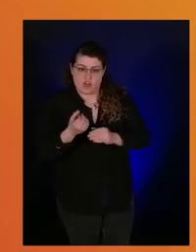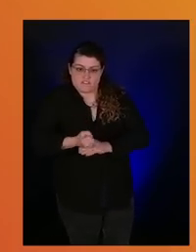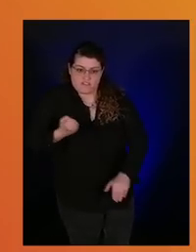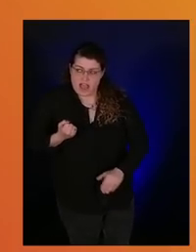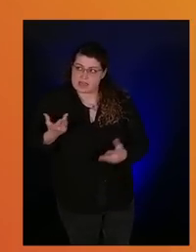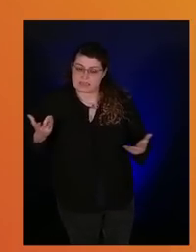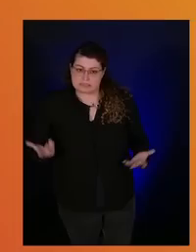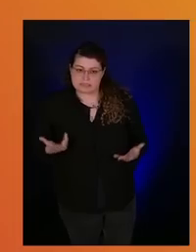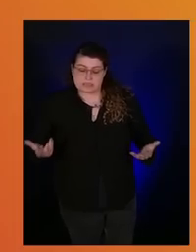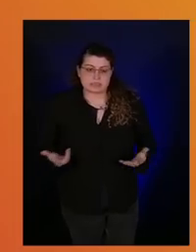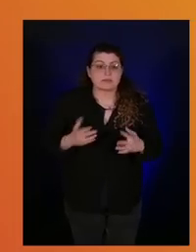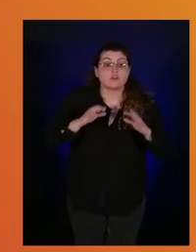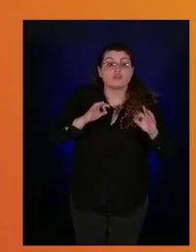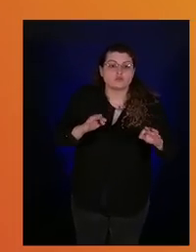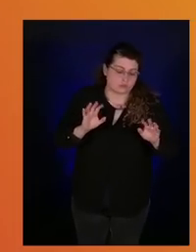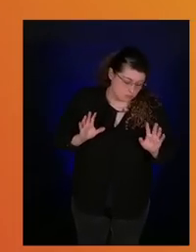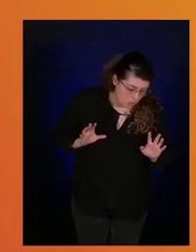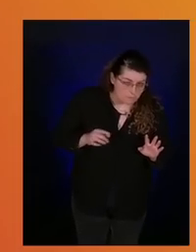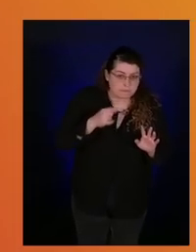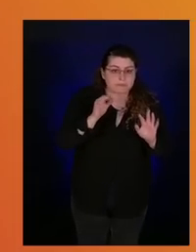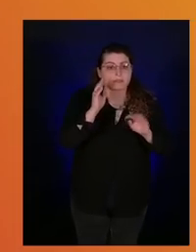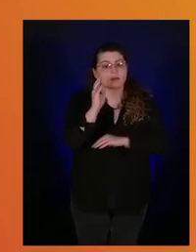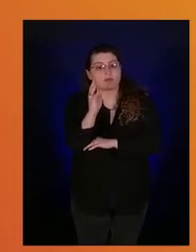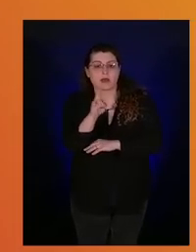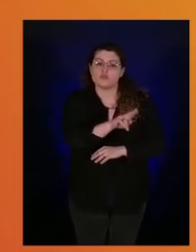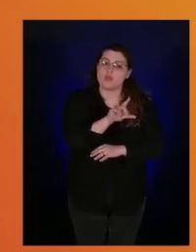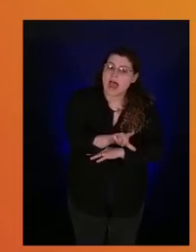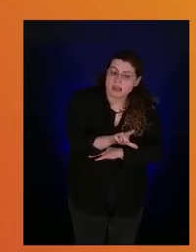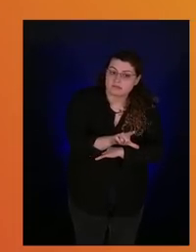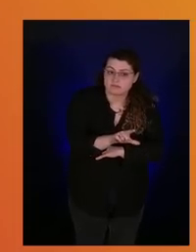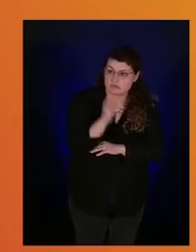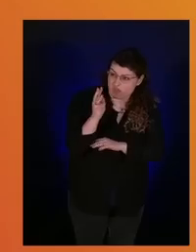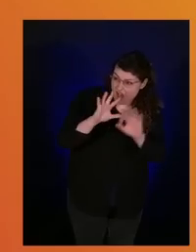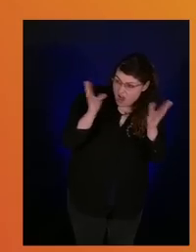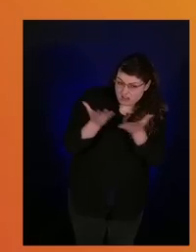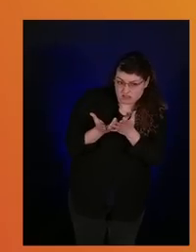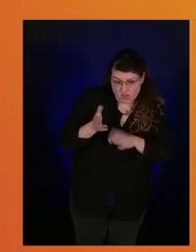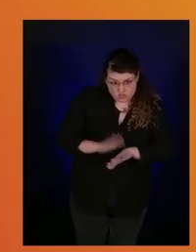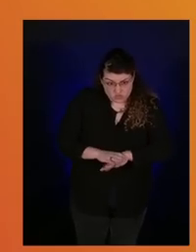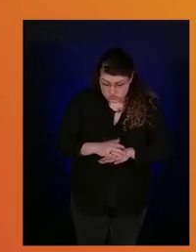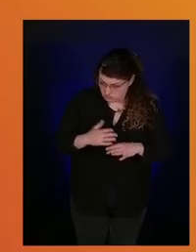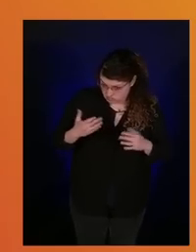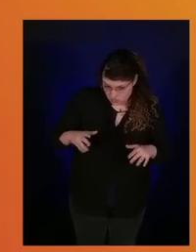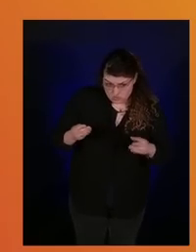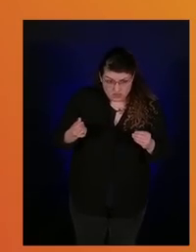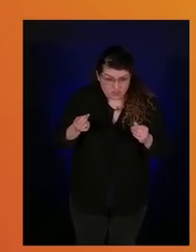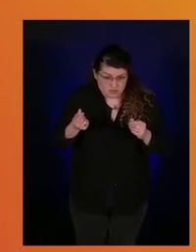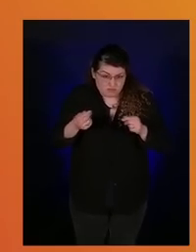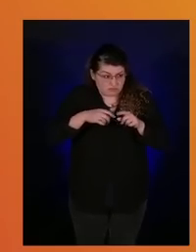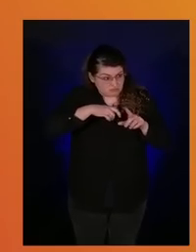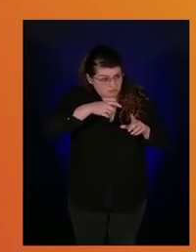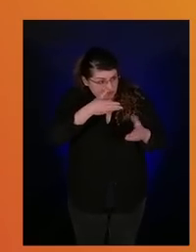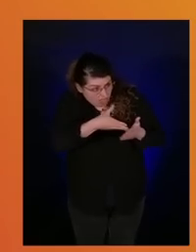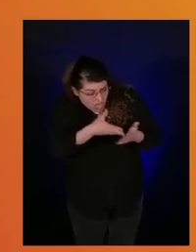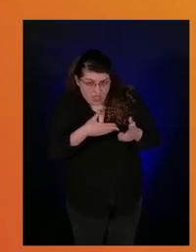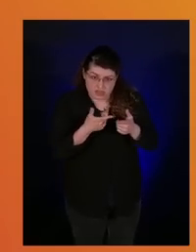Je ferai l'impasse sur la conférence des UL qui n'aura été qu'une chambre d'enregistrement et de relever des